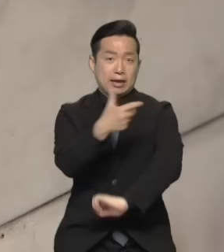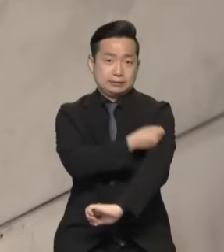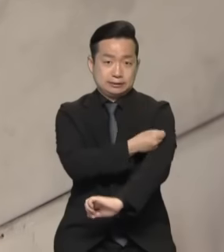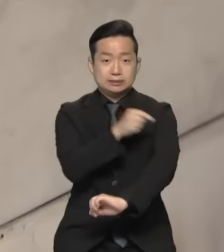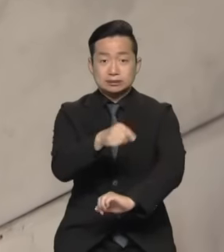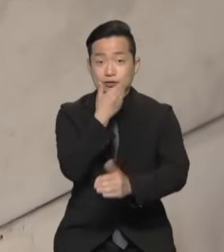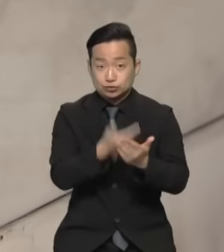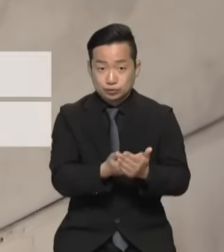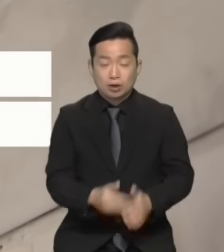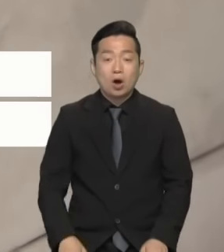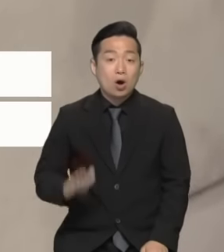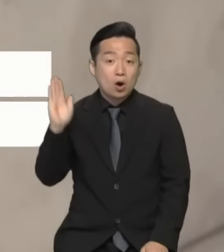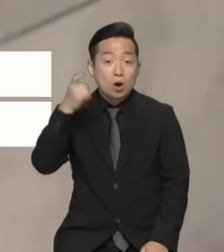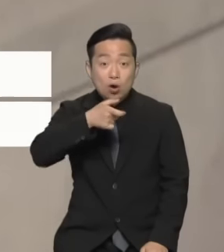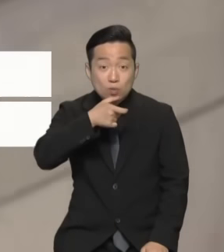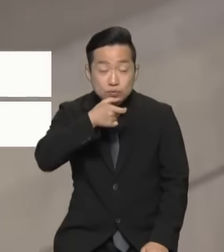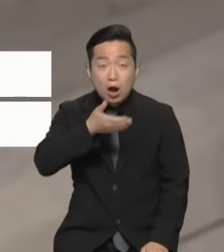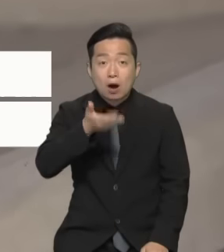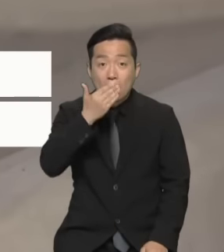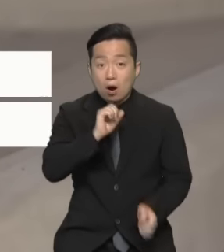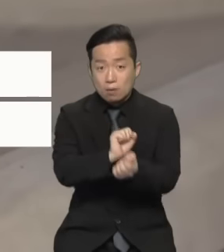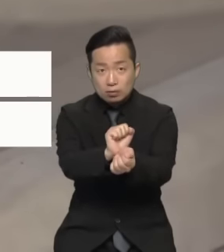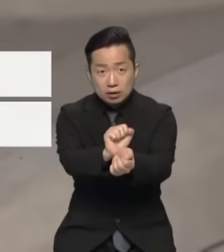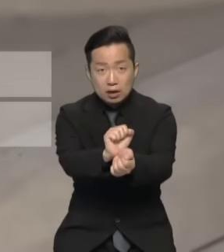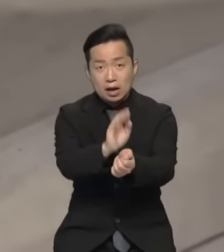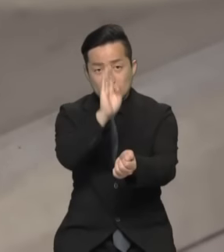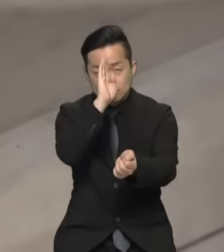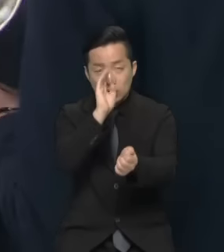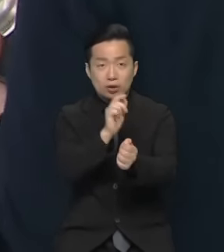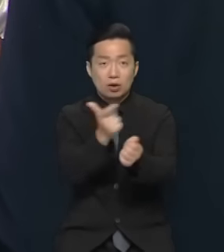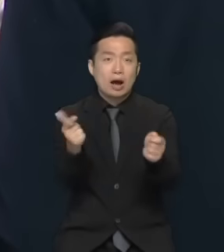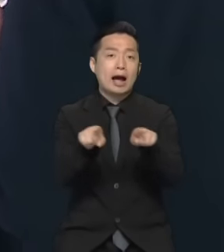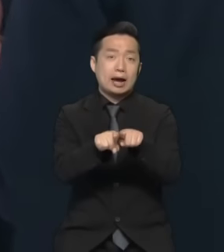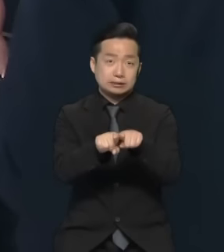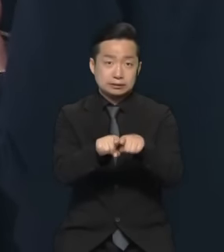중요합니다. 또 최근 물이나 음식으로 전염되는 수인성 감염병도